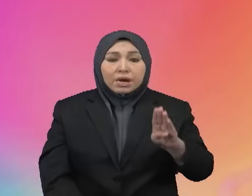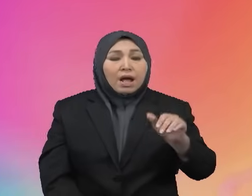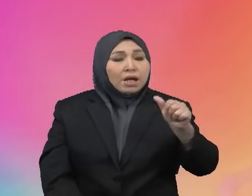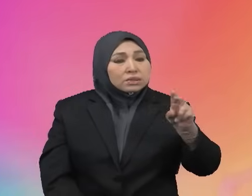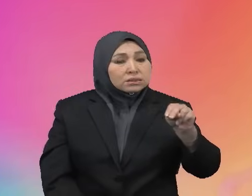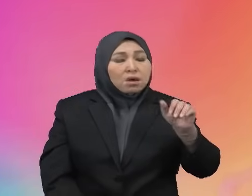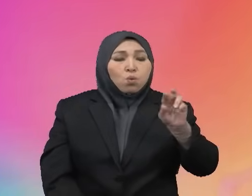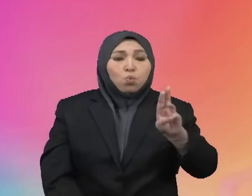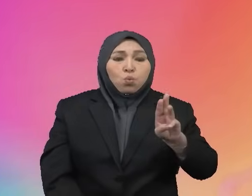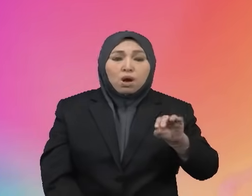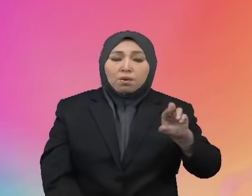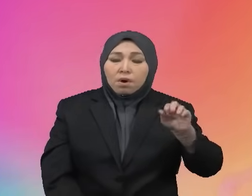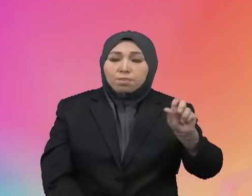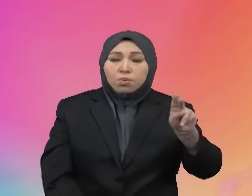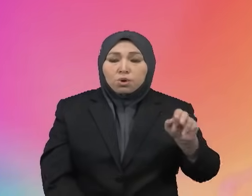wa rabbuka